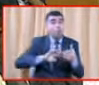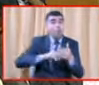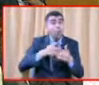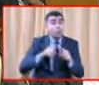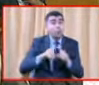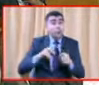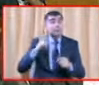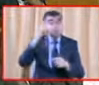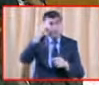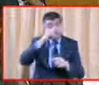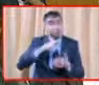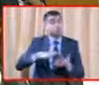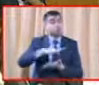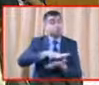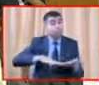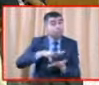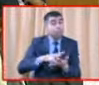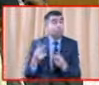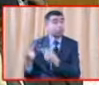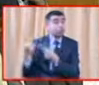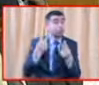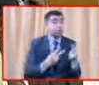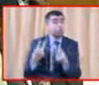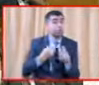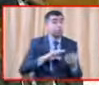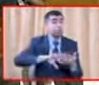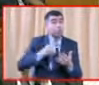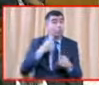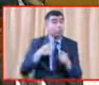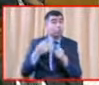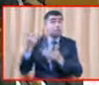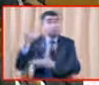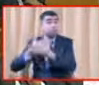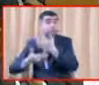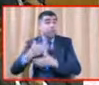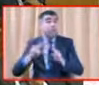الفاتوره لاستقبال هؤلاء المهاجرين كما قلتي من بلدان